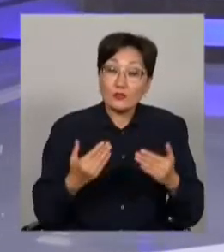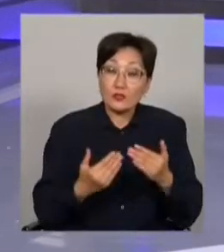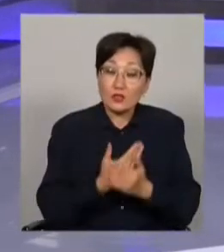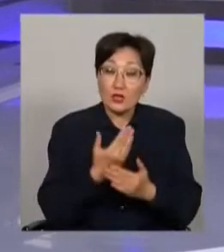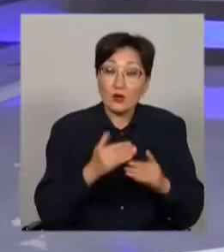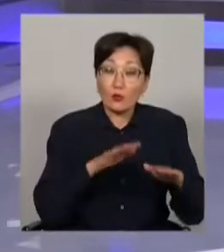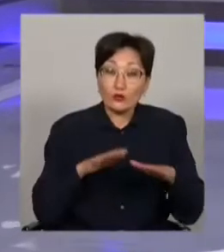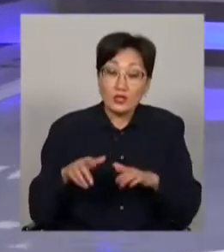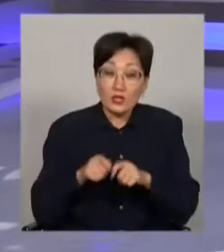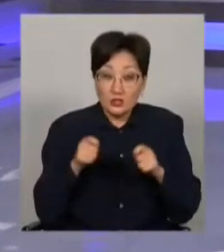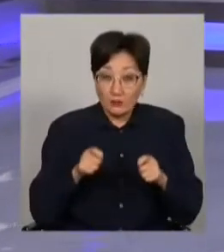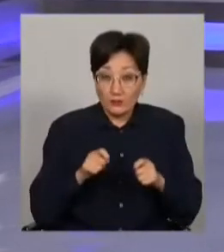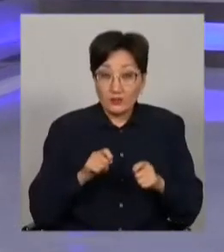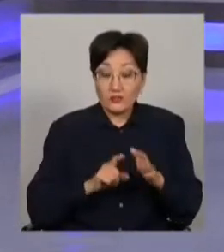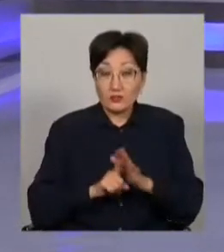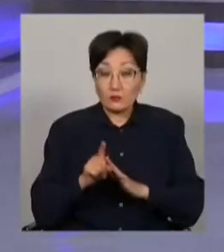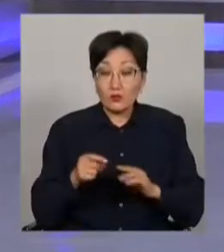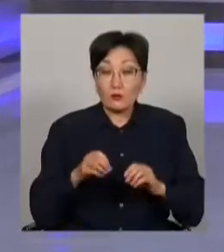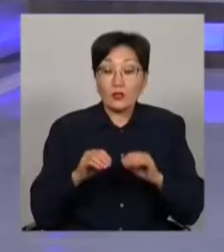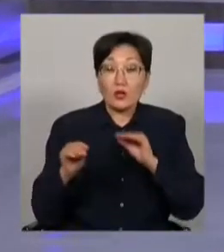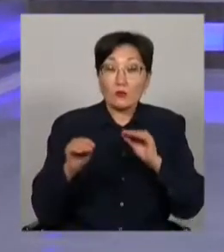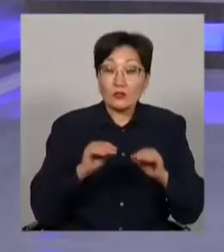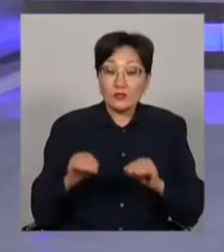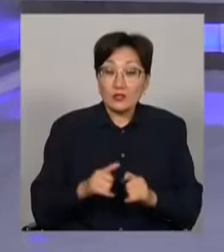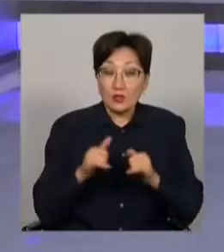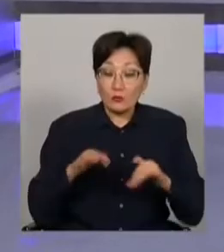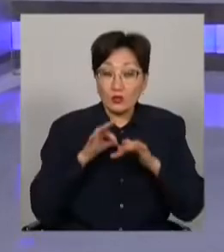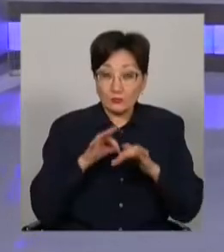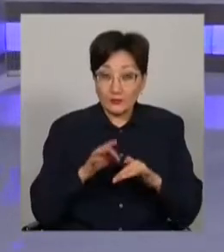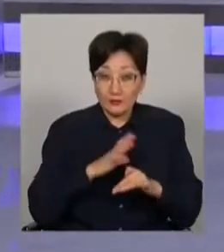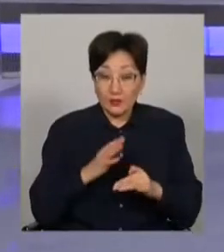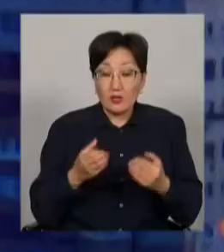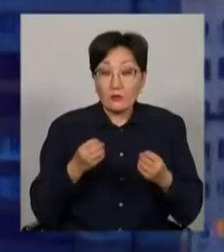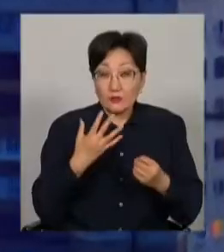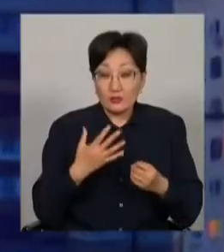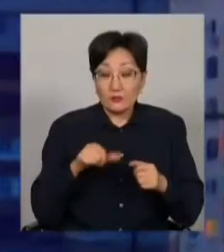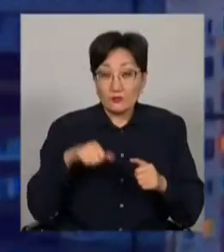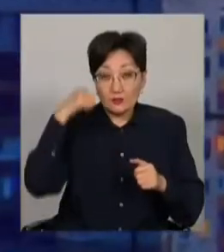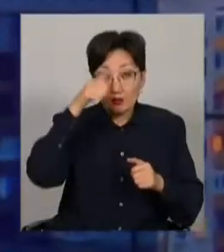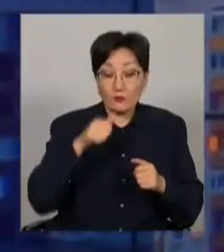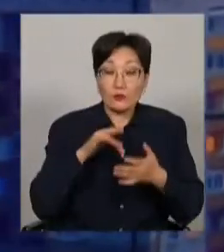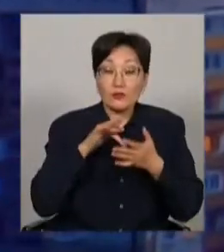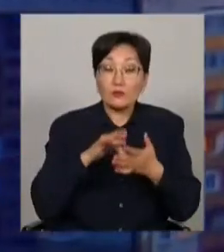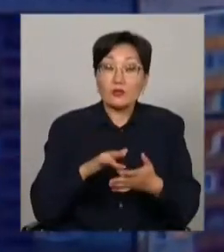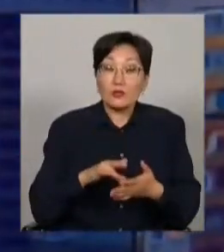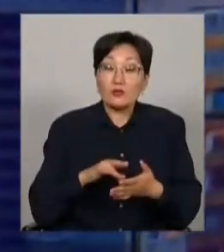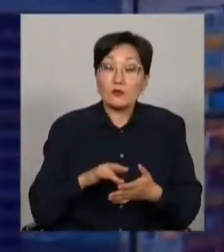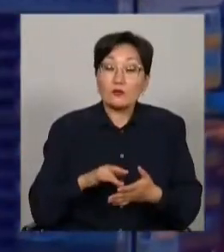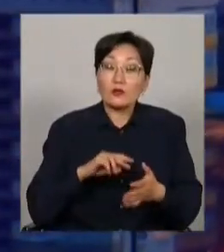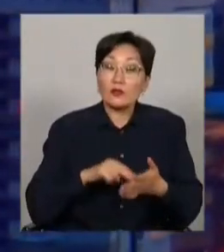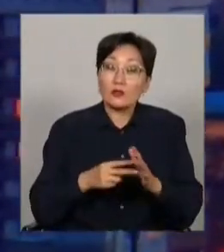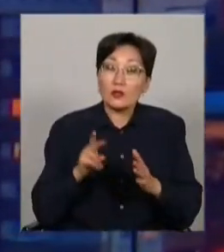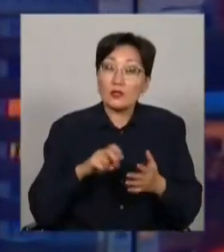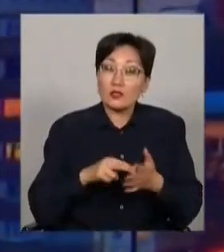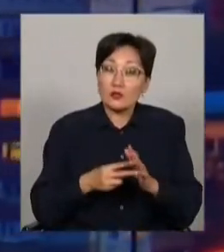дестинациялар ашыла бастады. Бұл да, яғни осы инфрақұрылымның дамуына алып келді. Жақсы, ал биыл ішкі туризмді қалай жоспарлап отырсыздар?